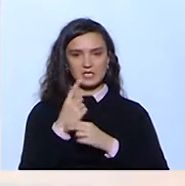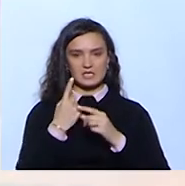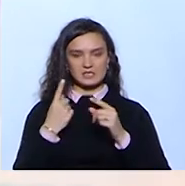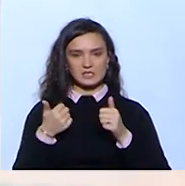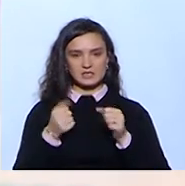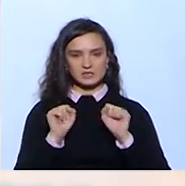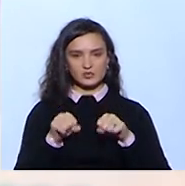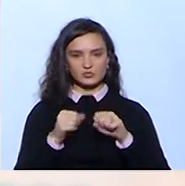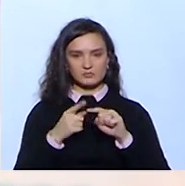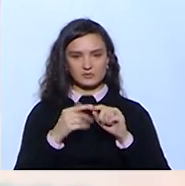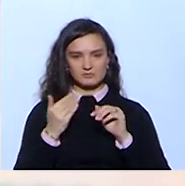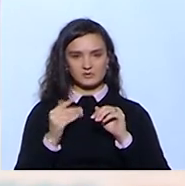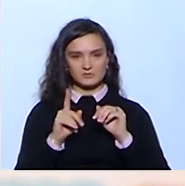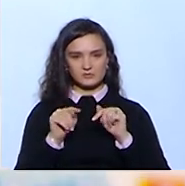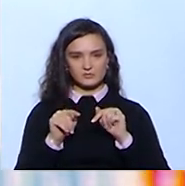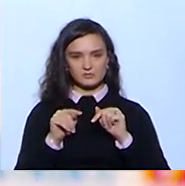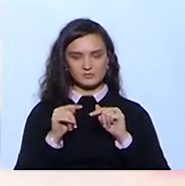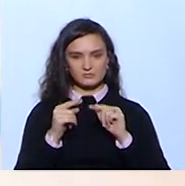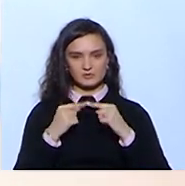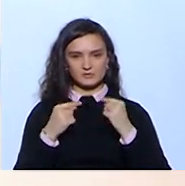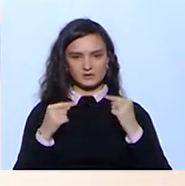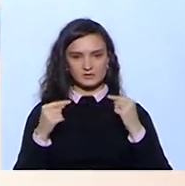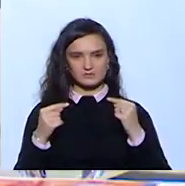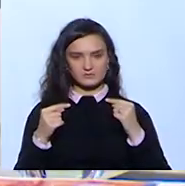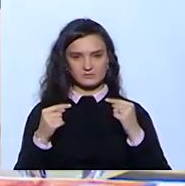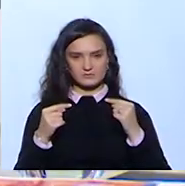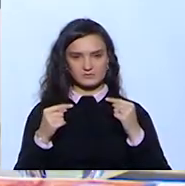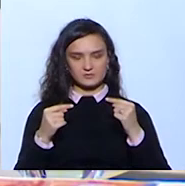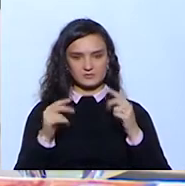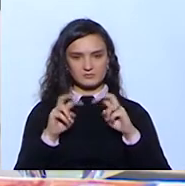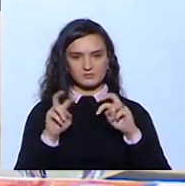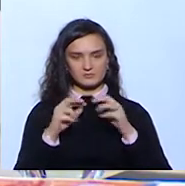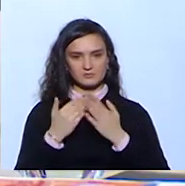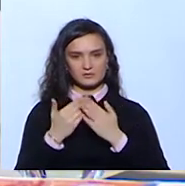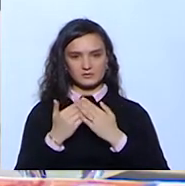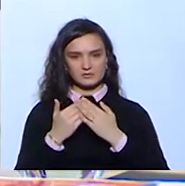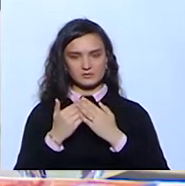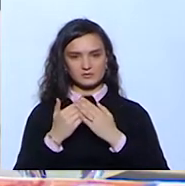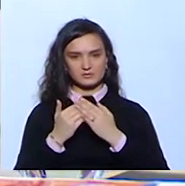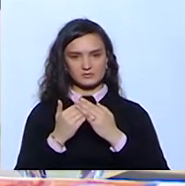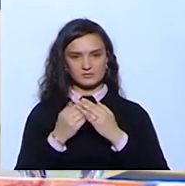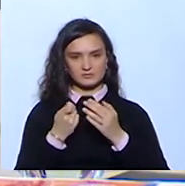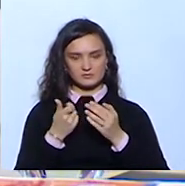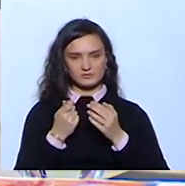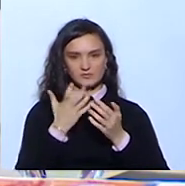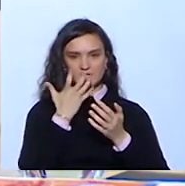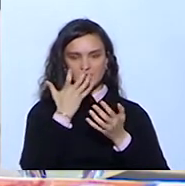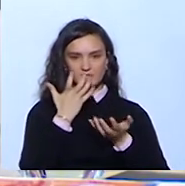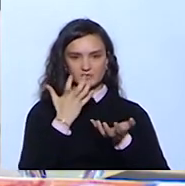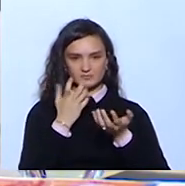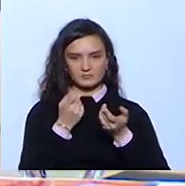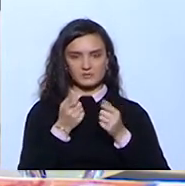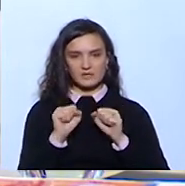კარგი საშუალებაა იმისთვის, რომ წავახალისოთ სხვადასხვა ტემპერატურების გასინჯვა. მაგალითად, შედარებით ოდნავ გავათბოთ,